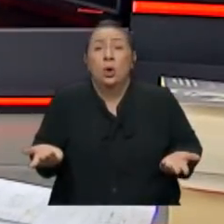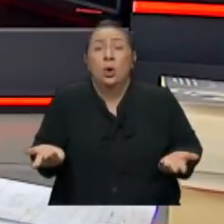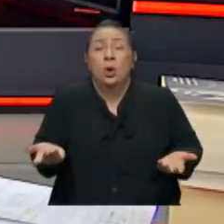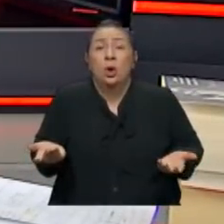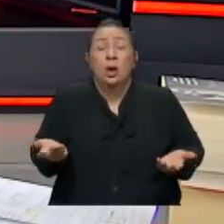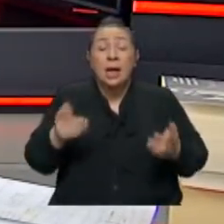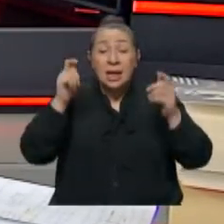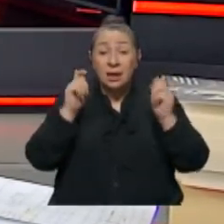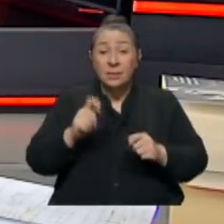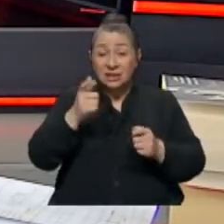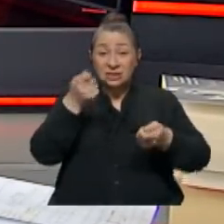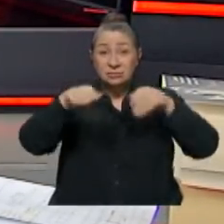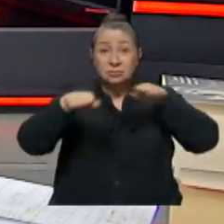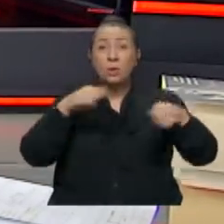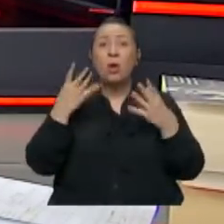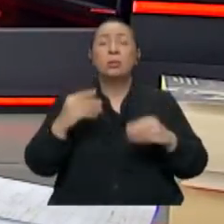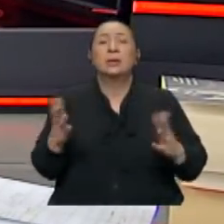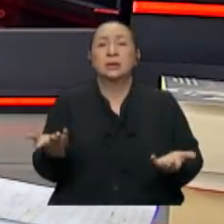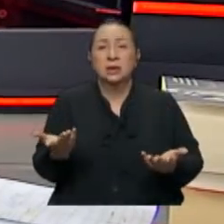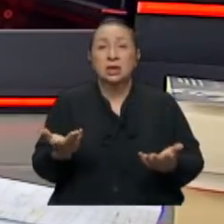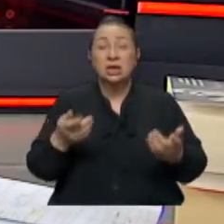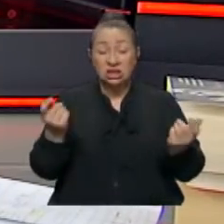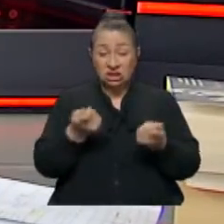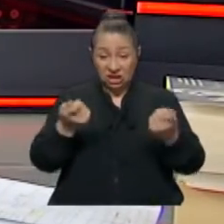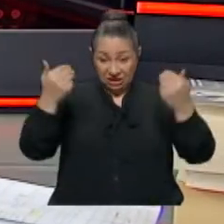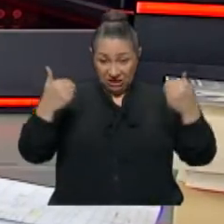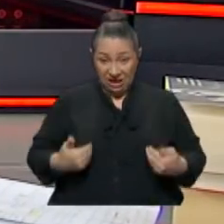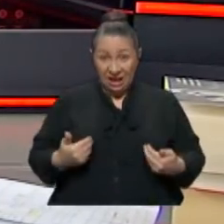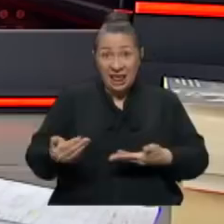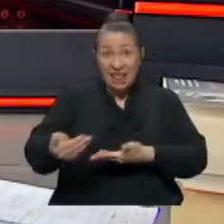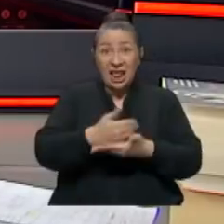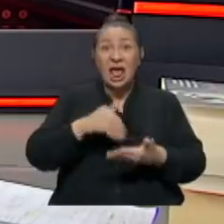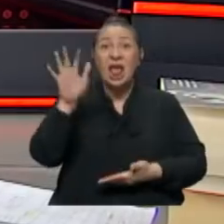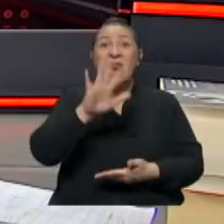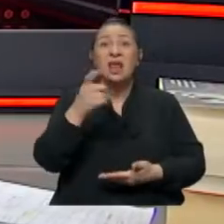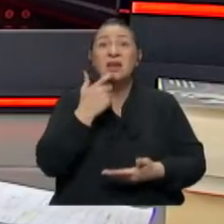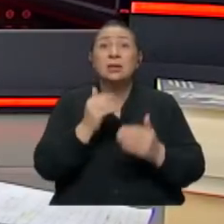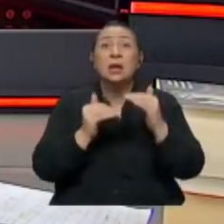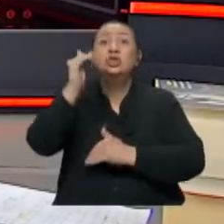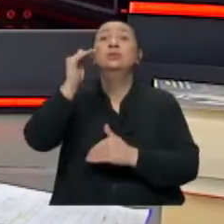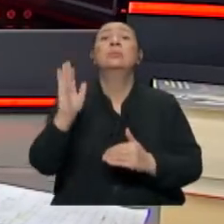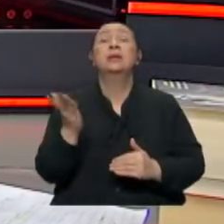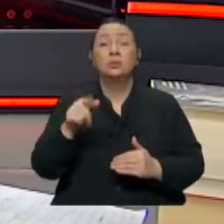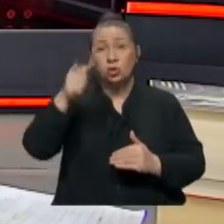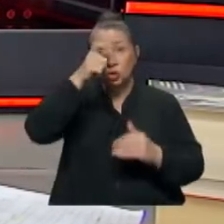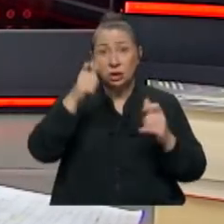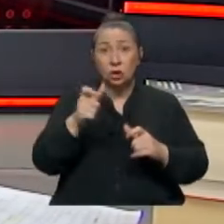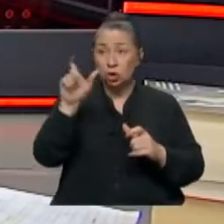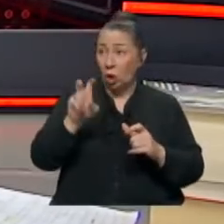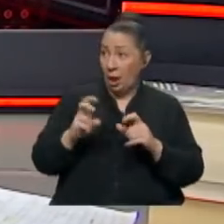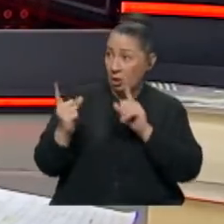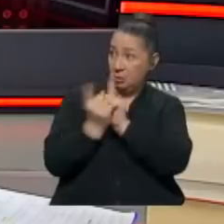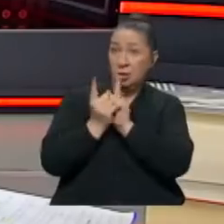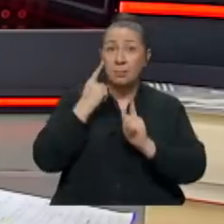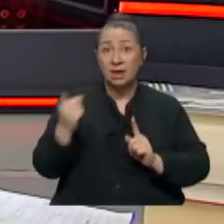bu yaratılması gereken istihdam yaratılmadı çalışanın geliri 50 yıldır artmadı bu ülkede dolar